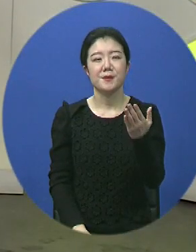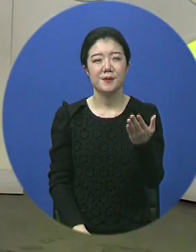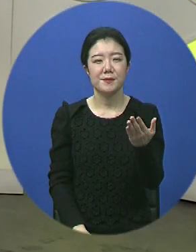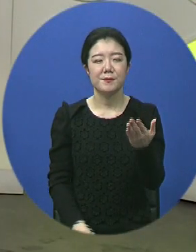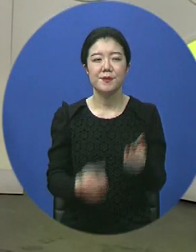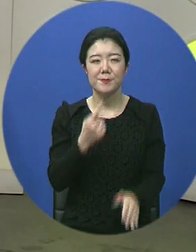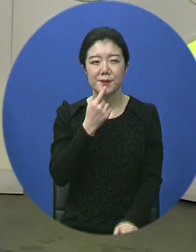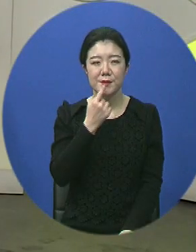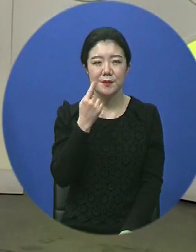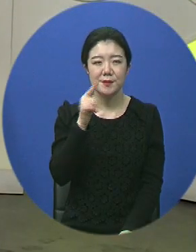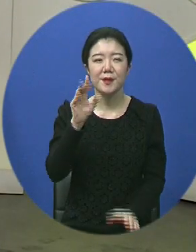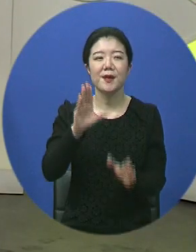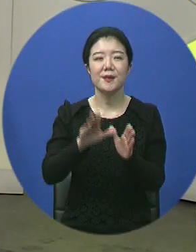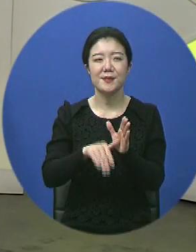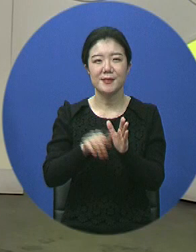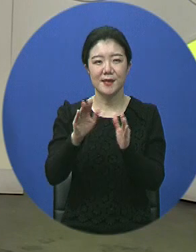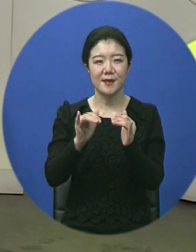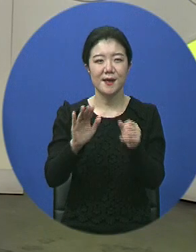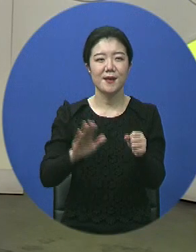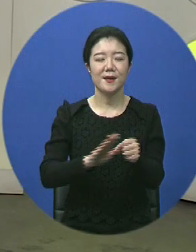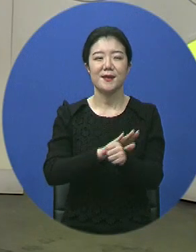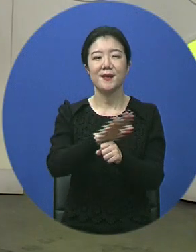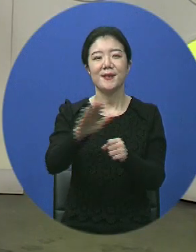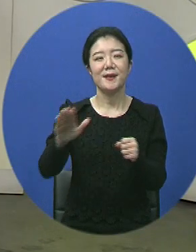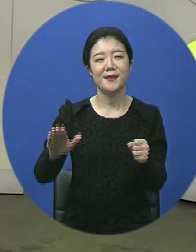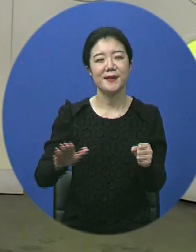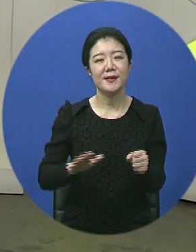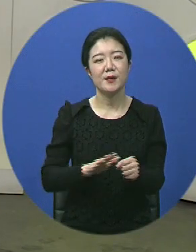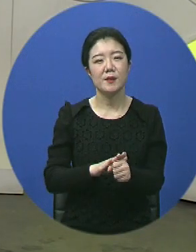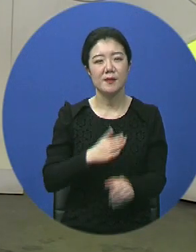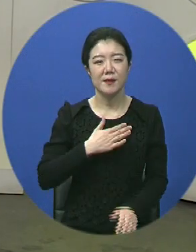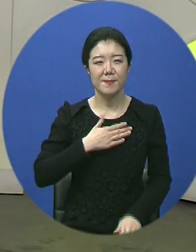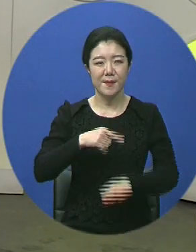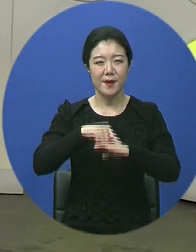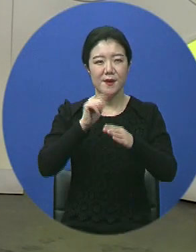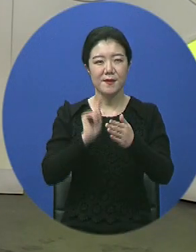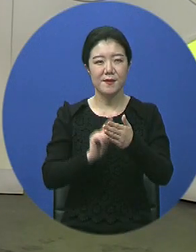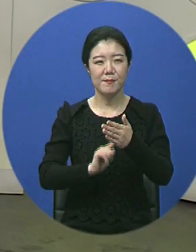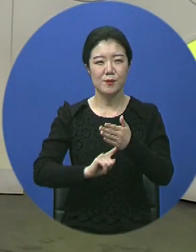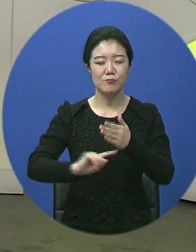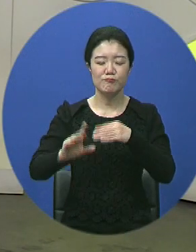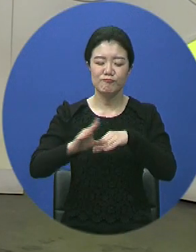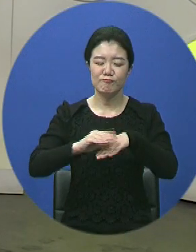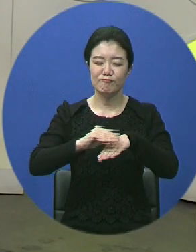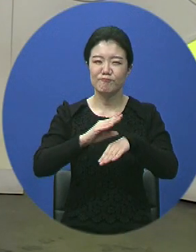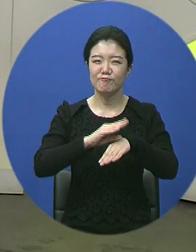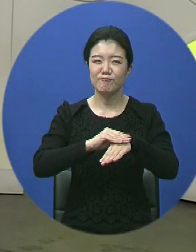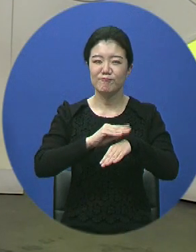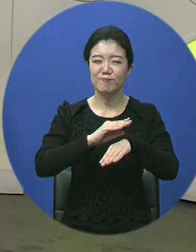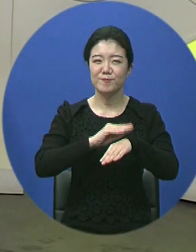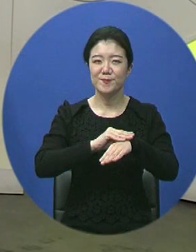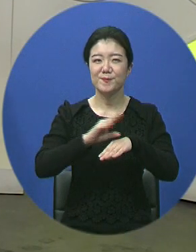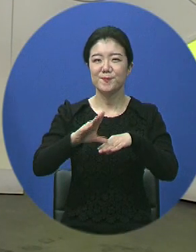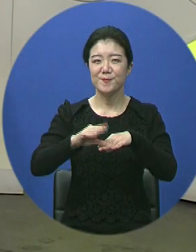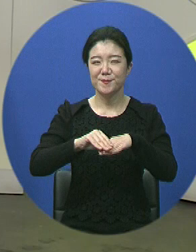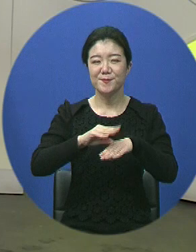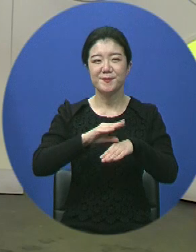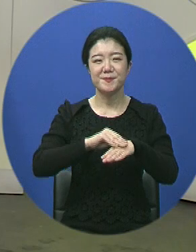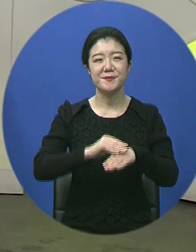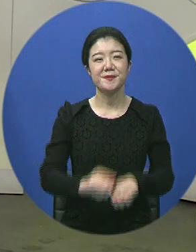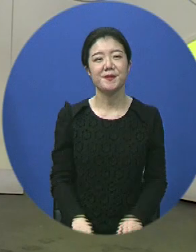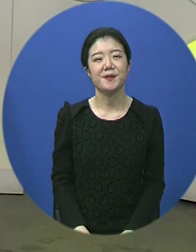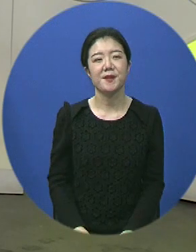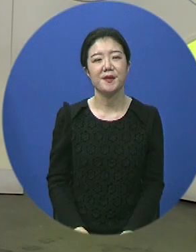당신의 그 입술 그때 그 사랑 내 가슴을 적셔만 주네.